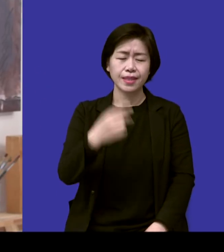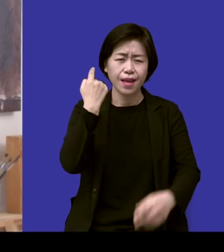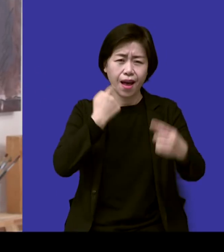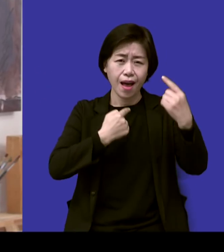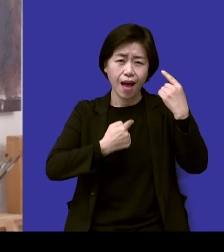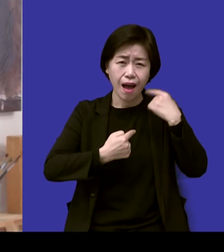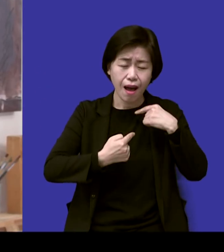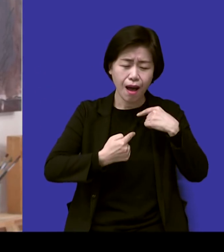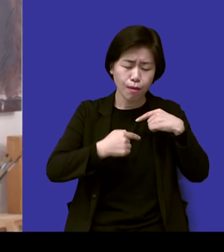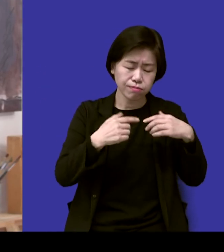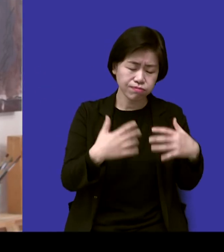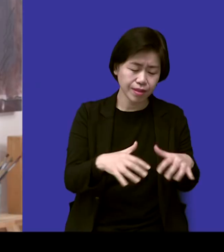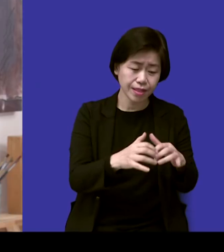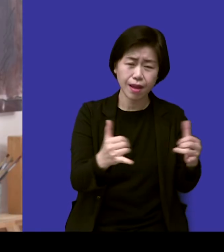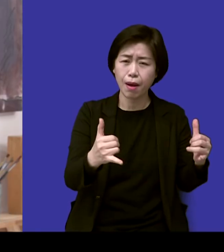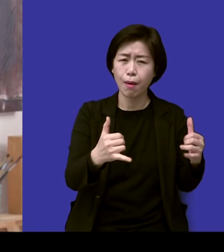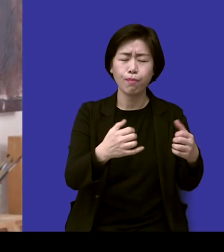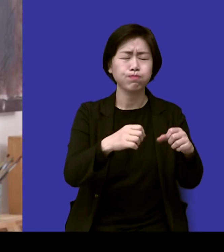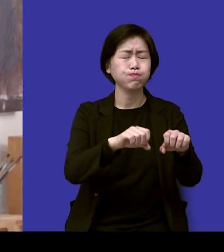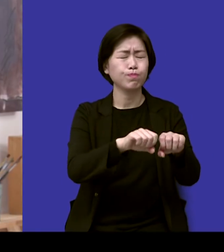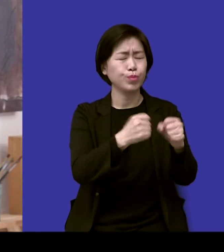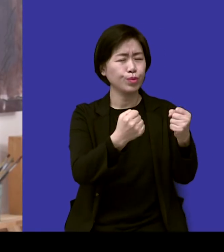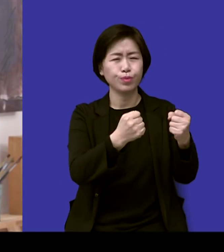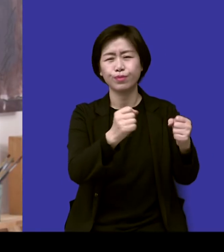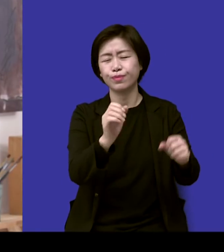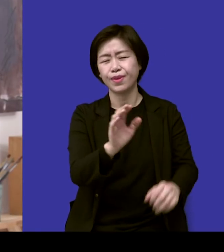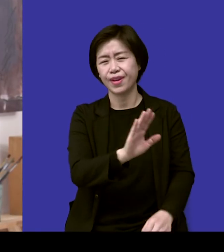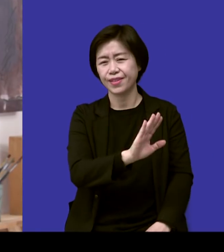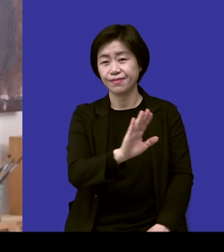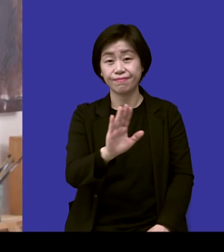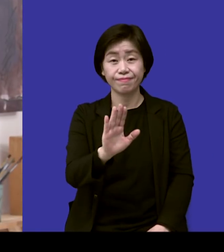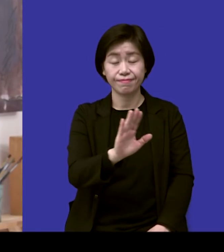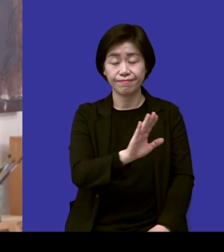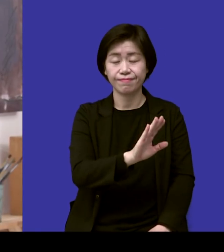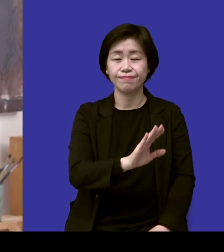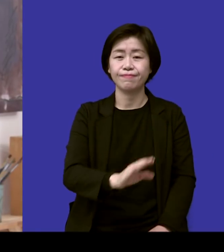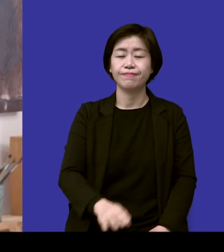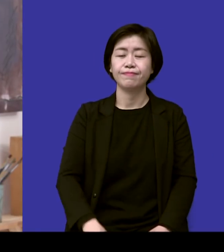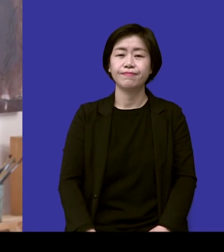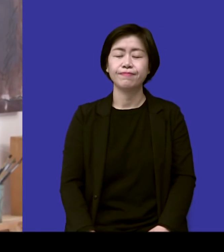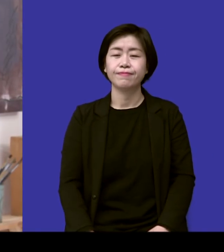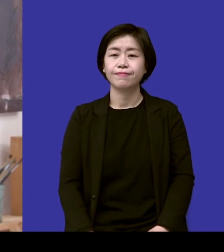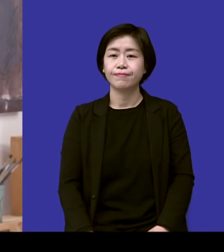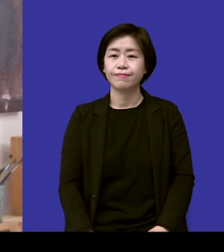상한 깔때 꺾지 않으시는